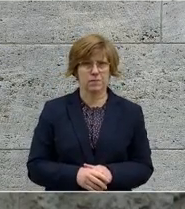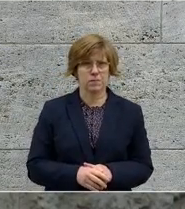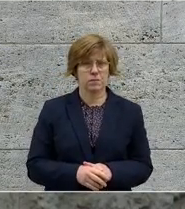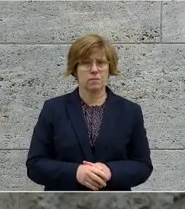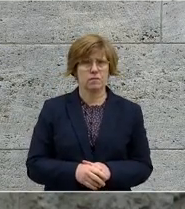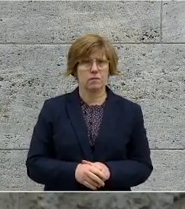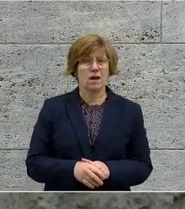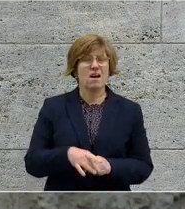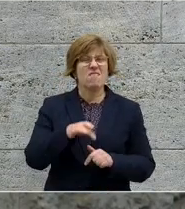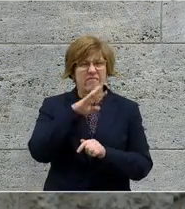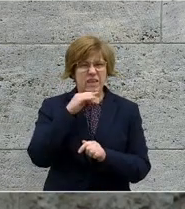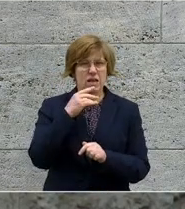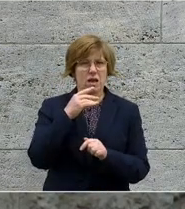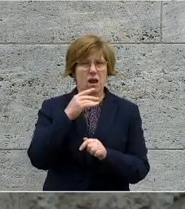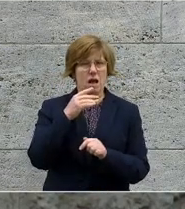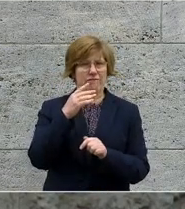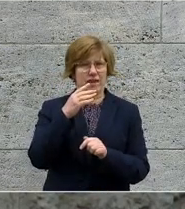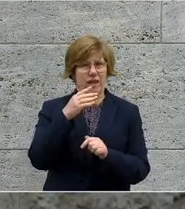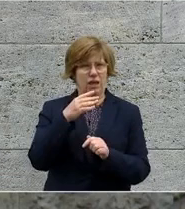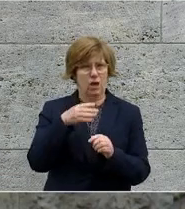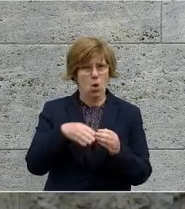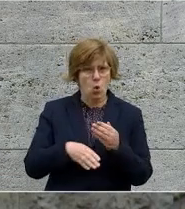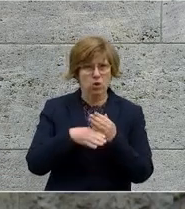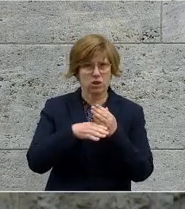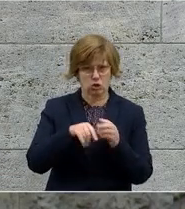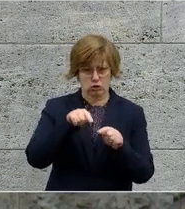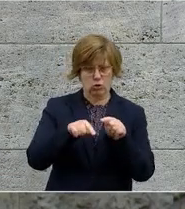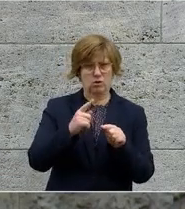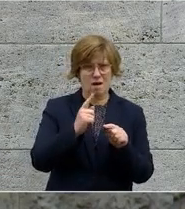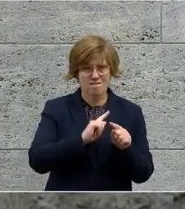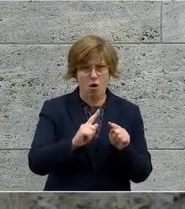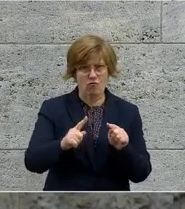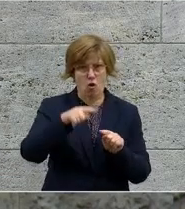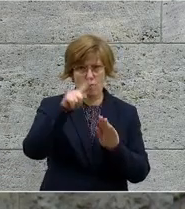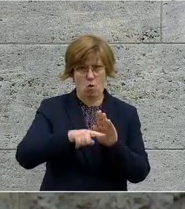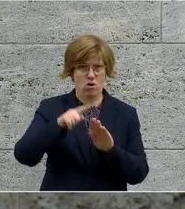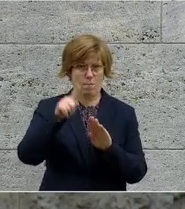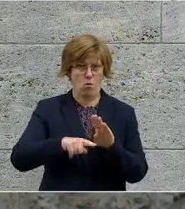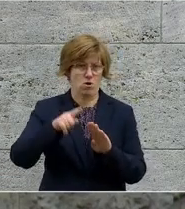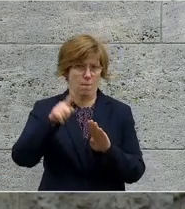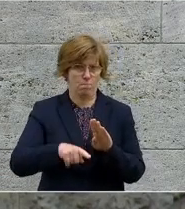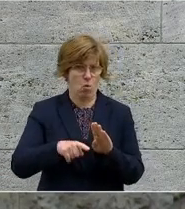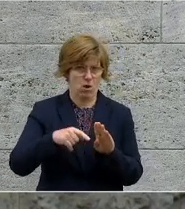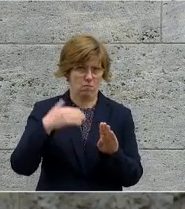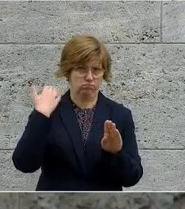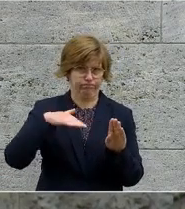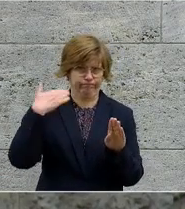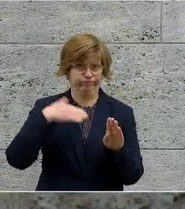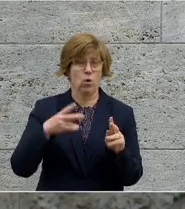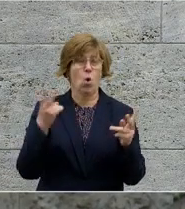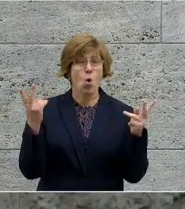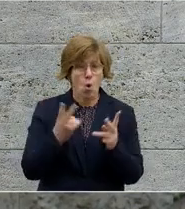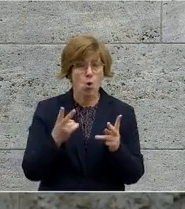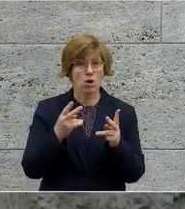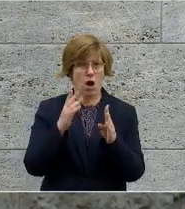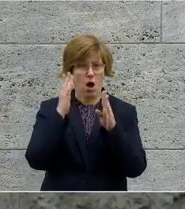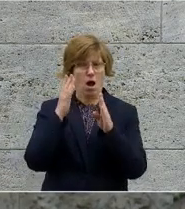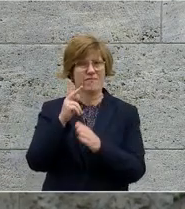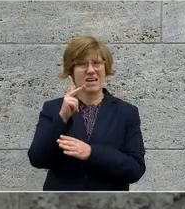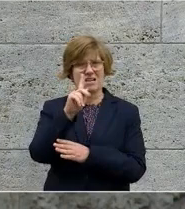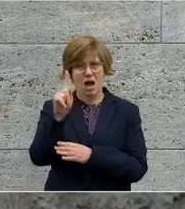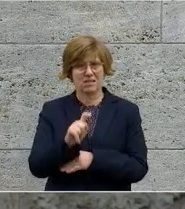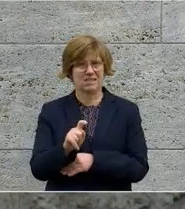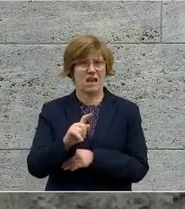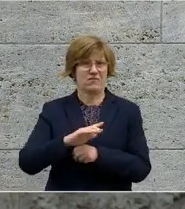Viele der Unterstützer wurden im Laufe der kommenden Wochen und Monate hingerichtet oder in den Konzentrationslagern